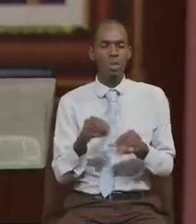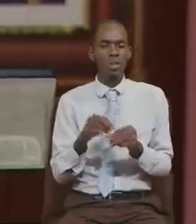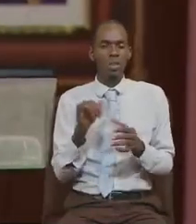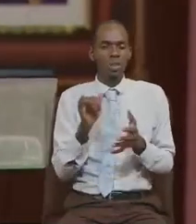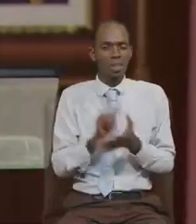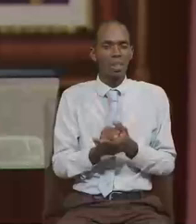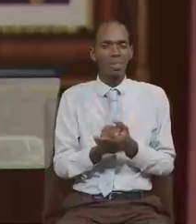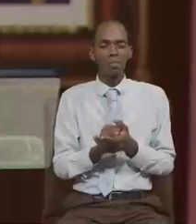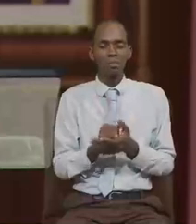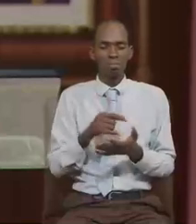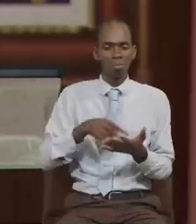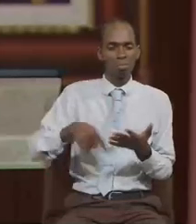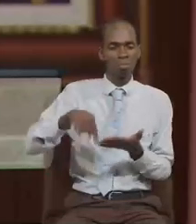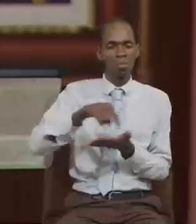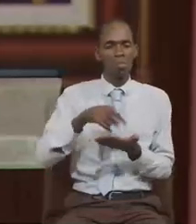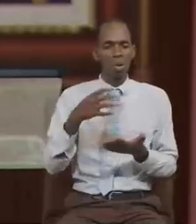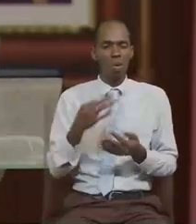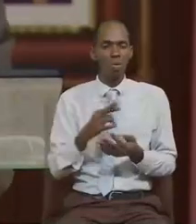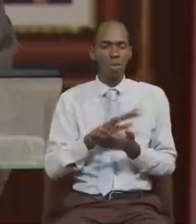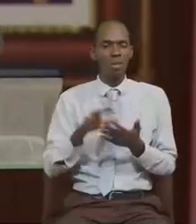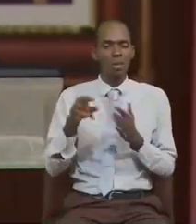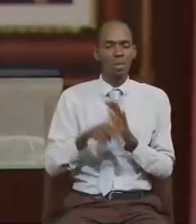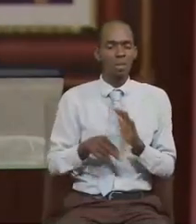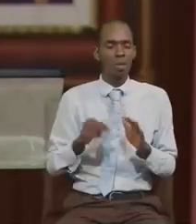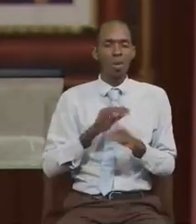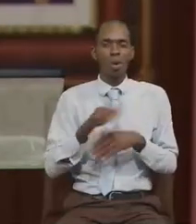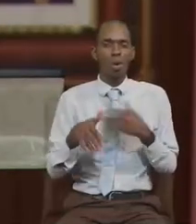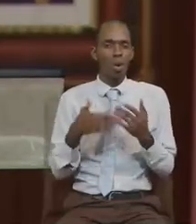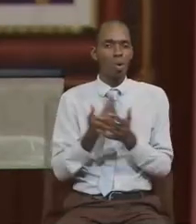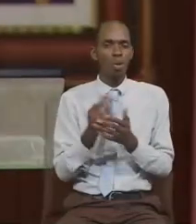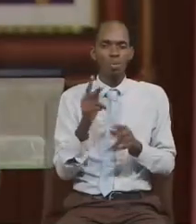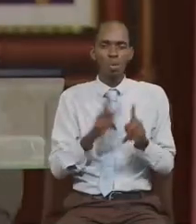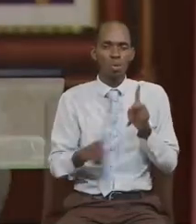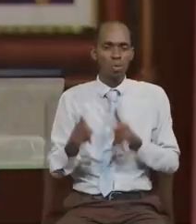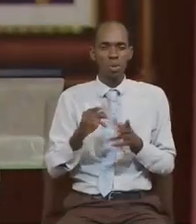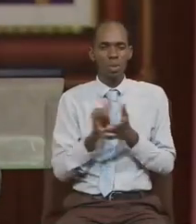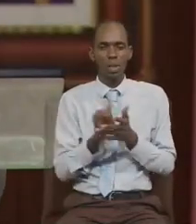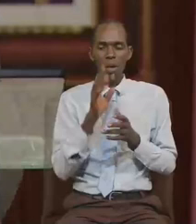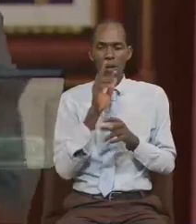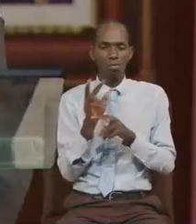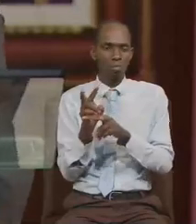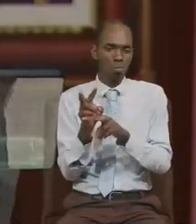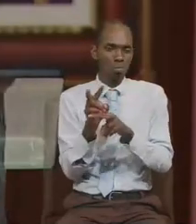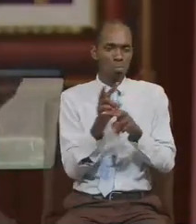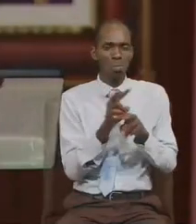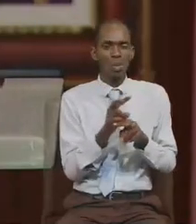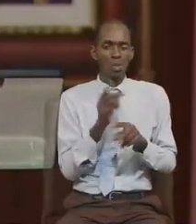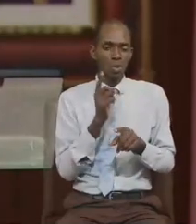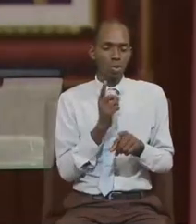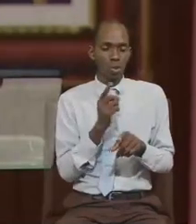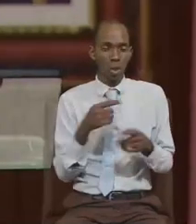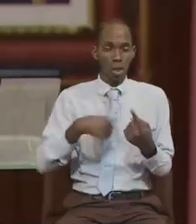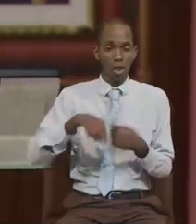et pour cela, ceux qui sont injustes autour de toi, ils te persécutent. Et